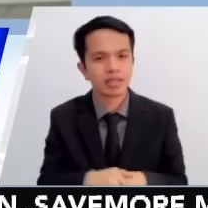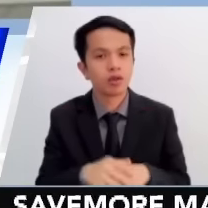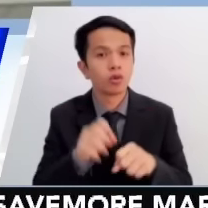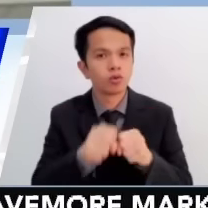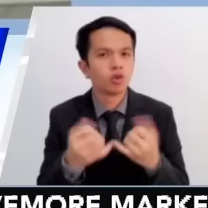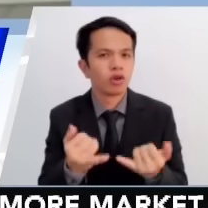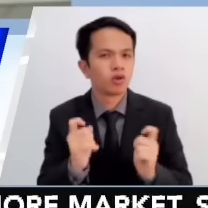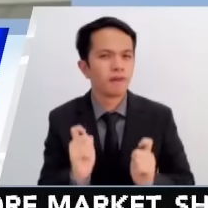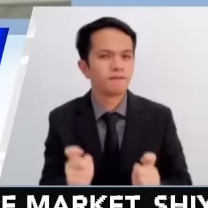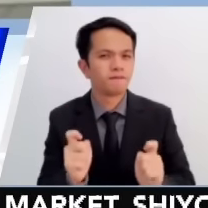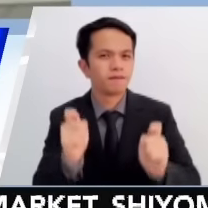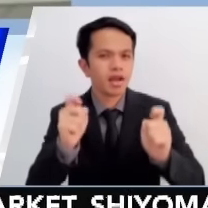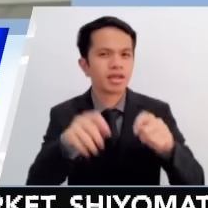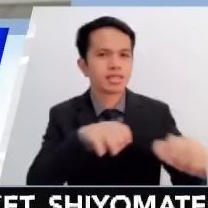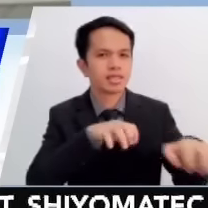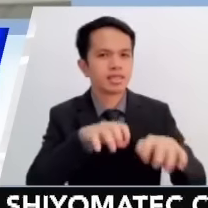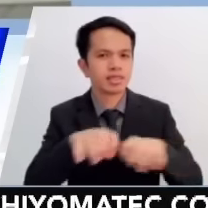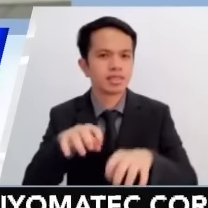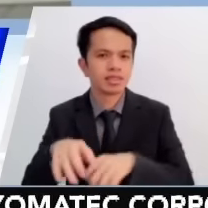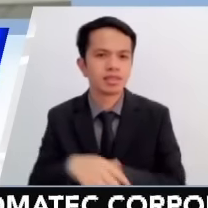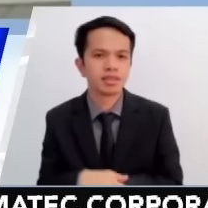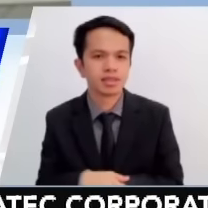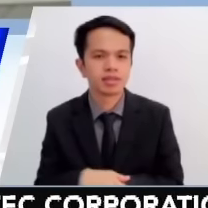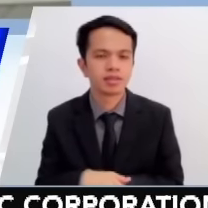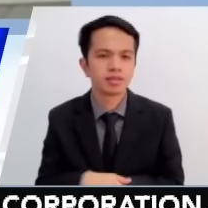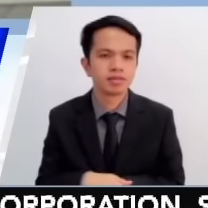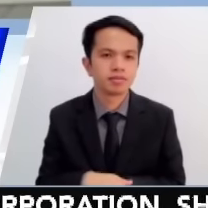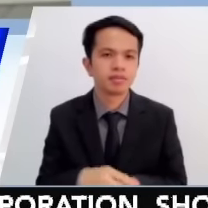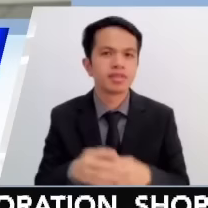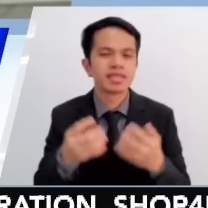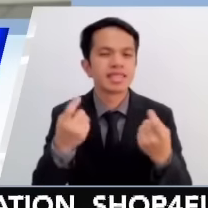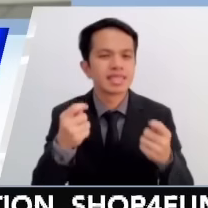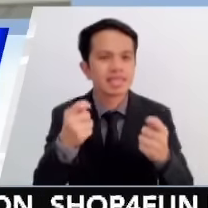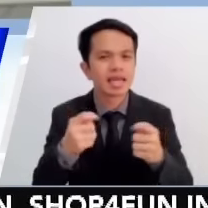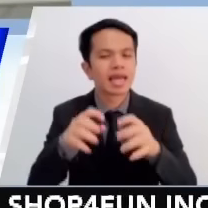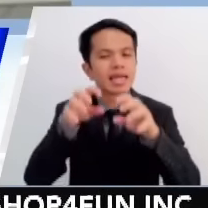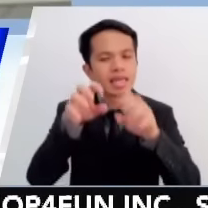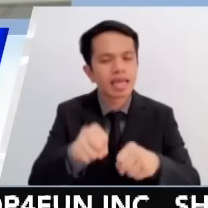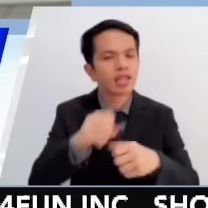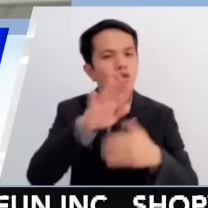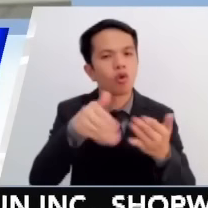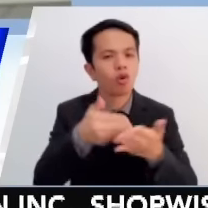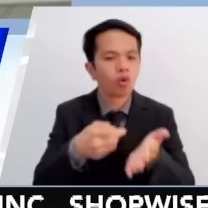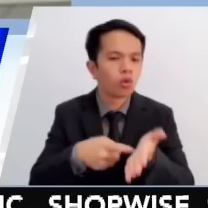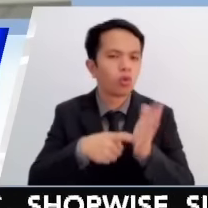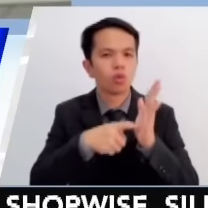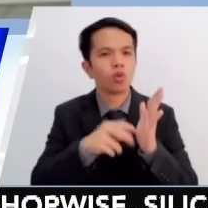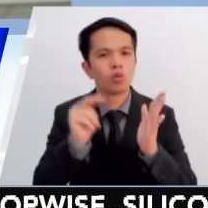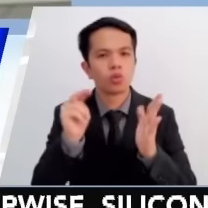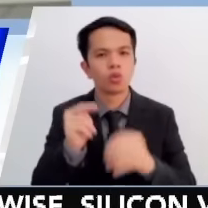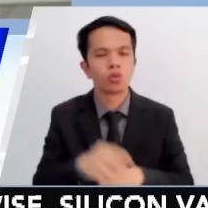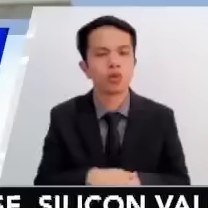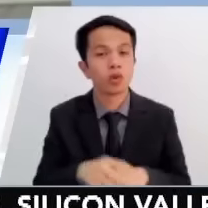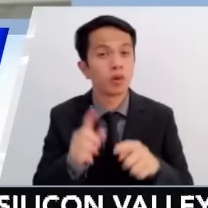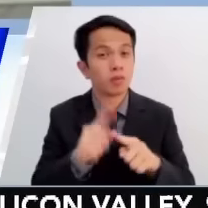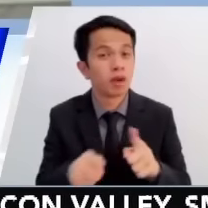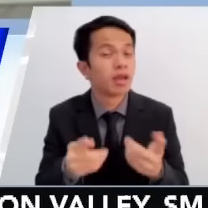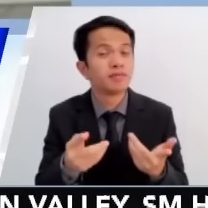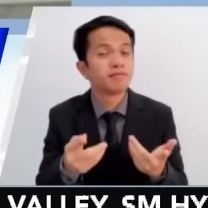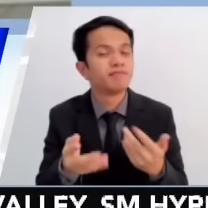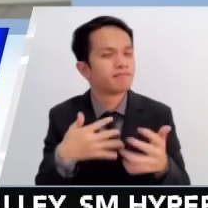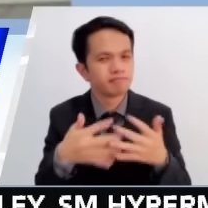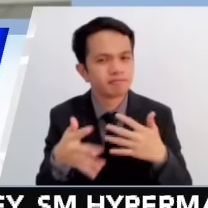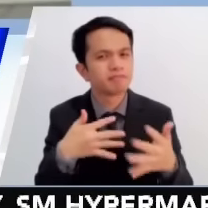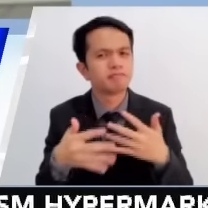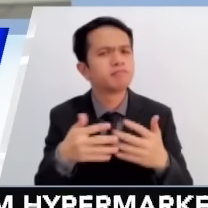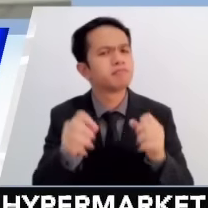natin ang mga iyan na na makuha natin lahat ang mga requirements na meron tayo but in again Pwede po silang